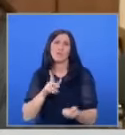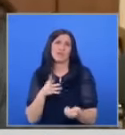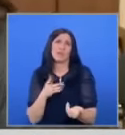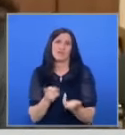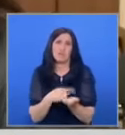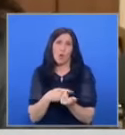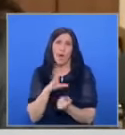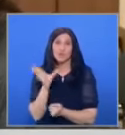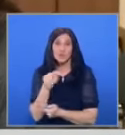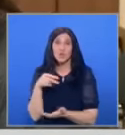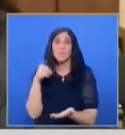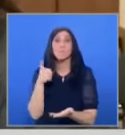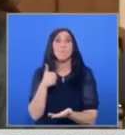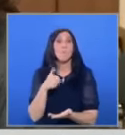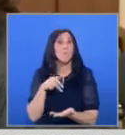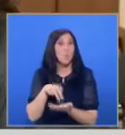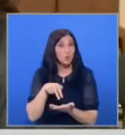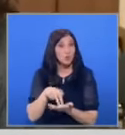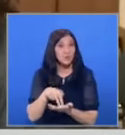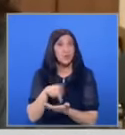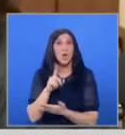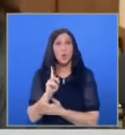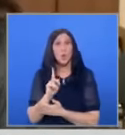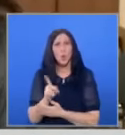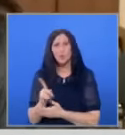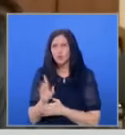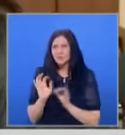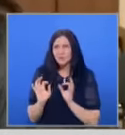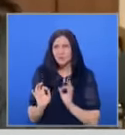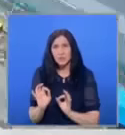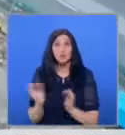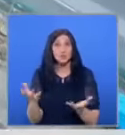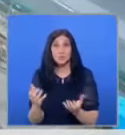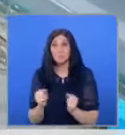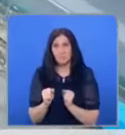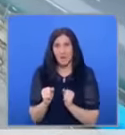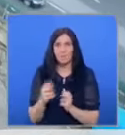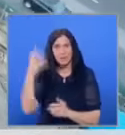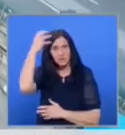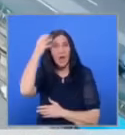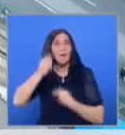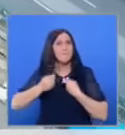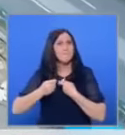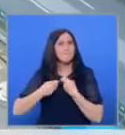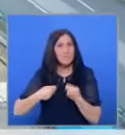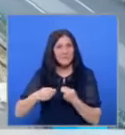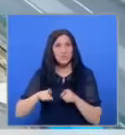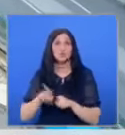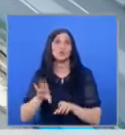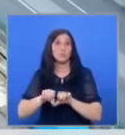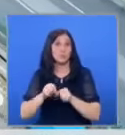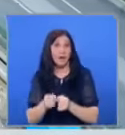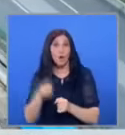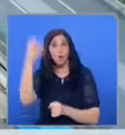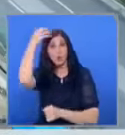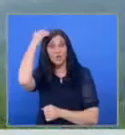всички позиции, които, на които всъщност се крепи държавността. Бизнесът също ще пострада, ако държавата премине